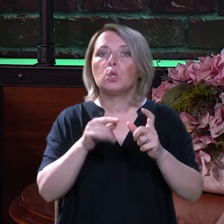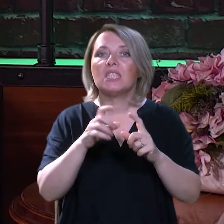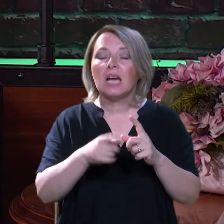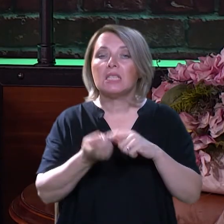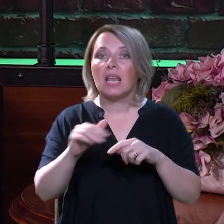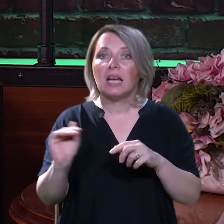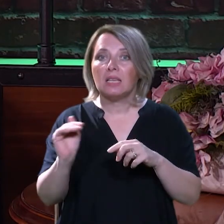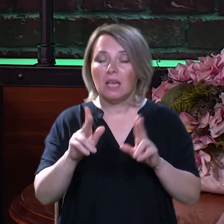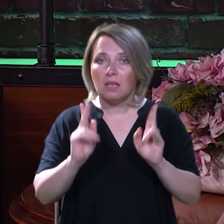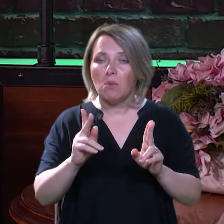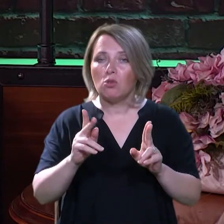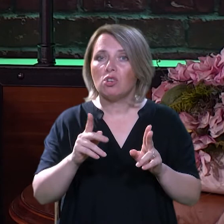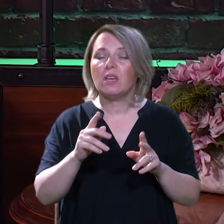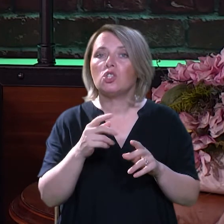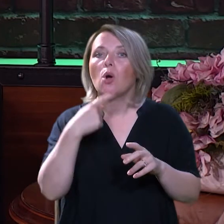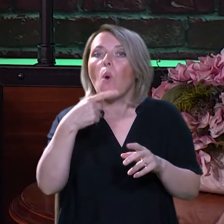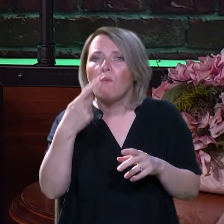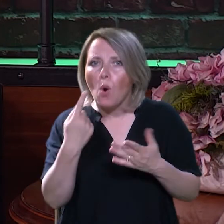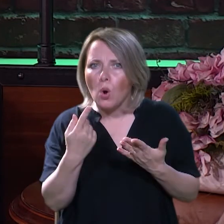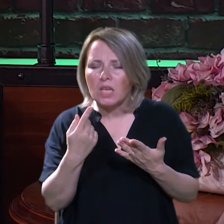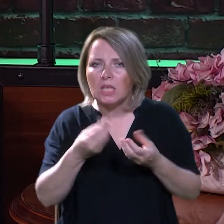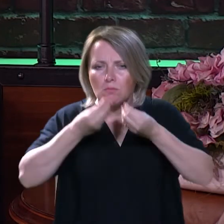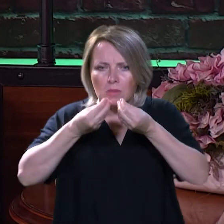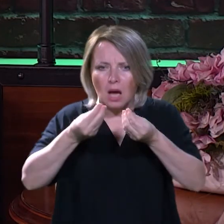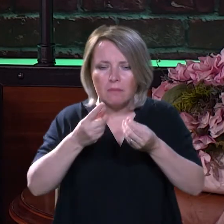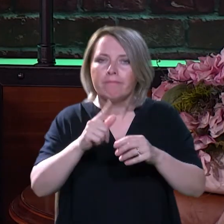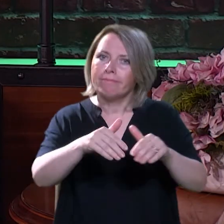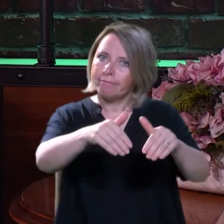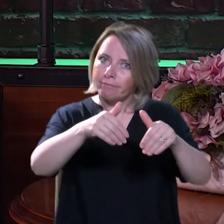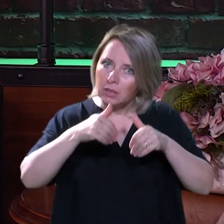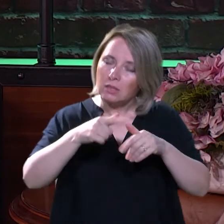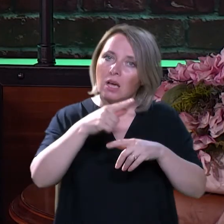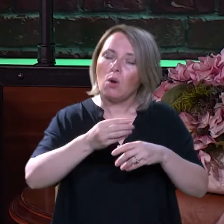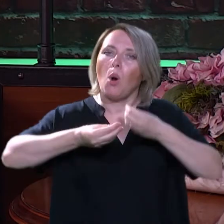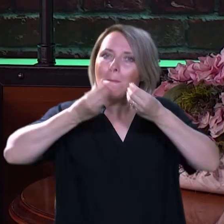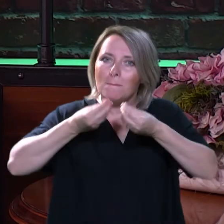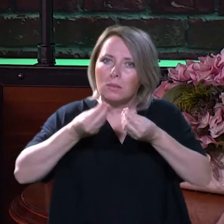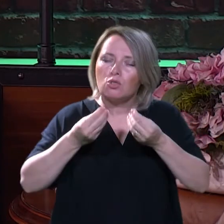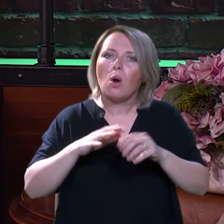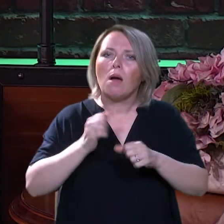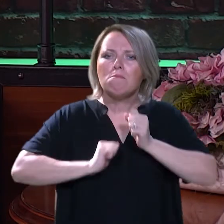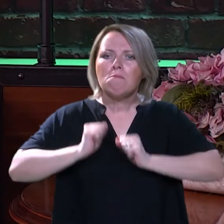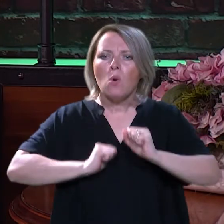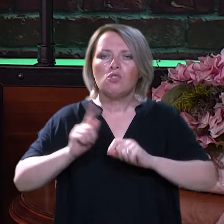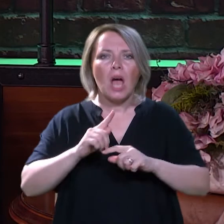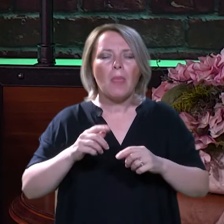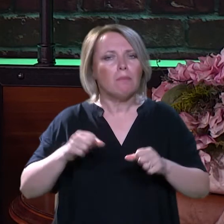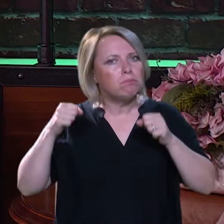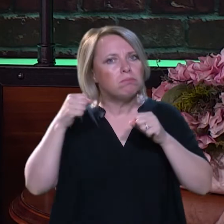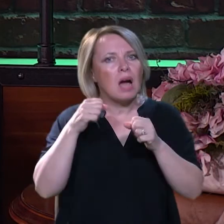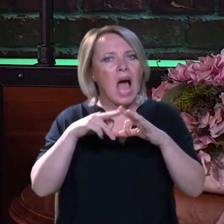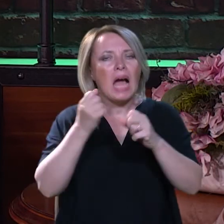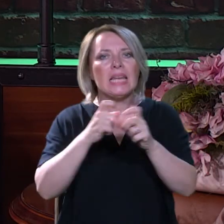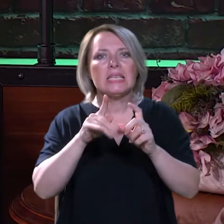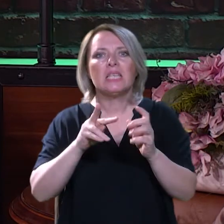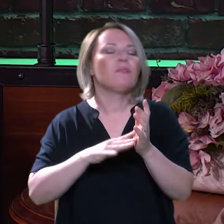može izraziti svoje emocije verbalnim putem, onda je prihvatljivije da to rade tim načinom nego udarcima ili